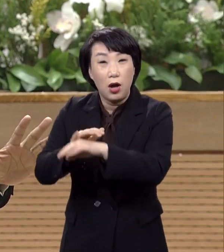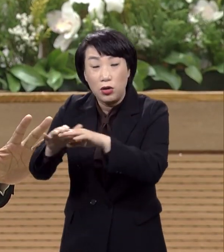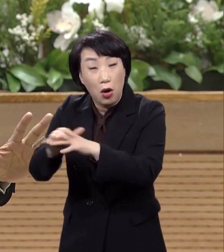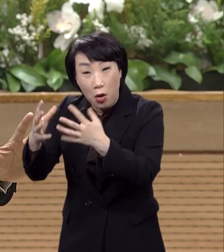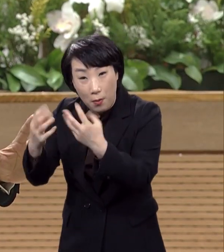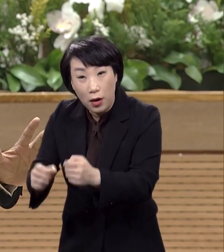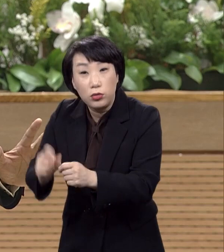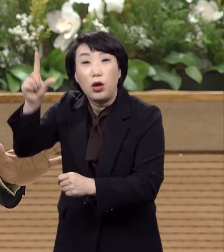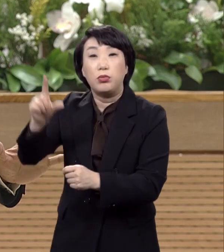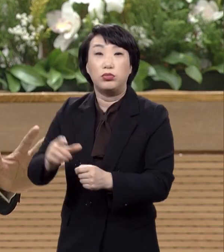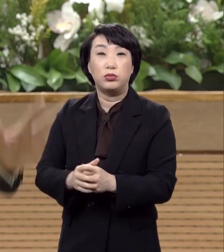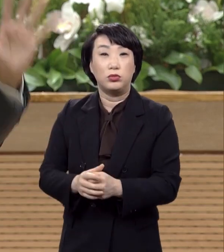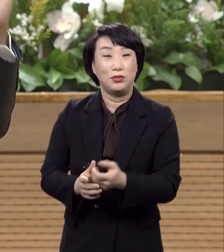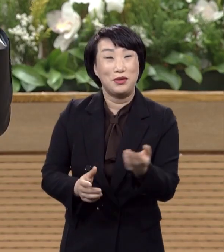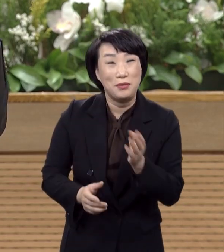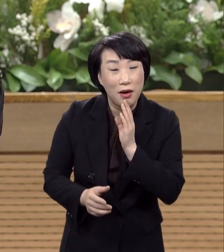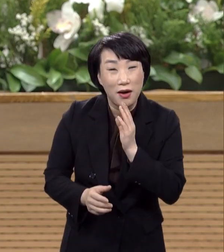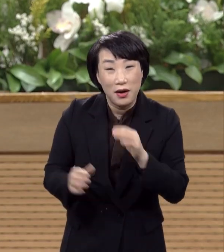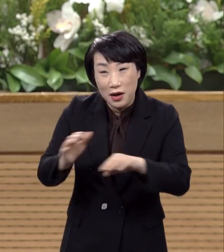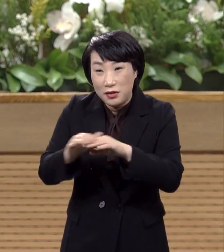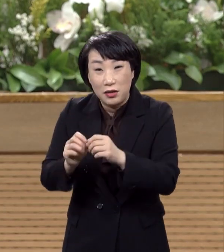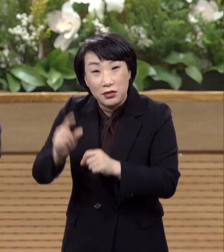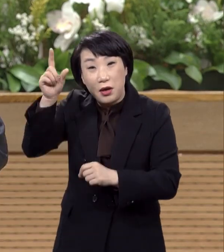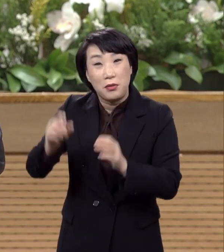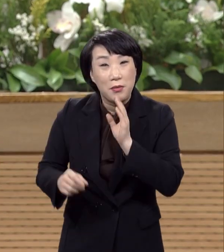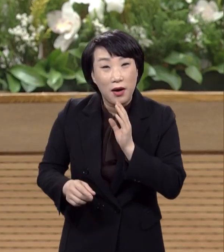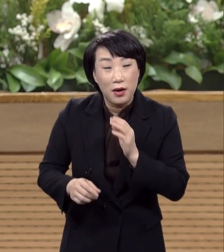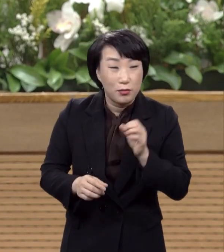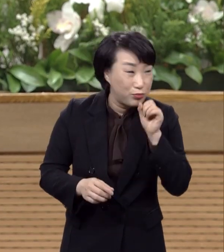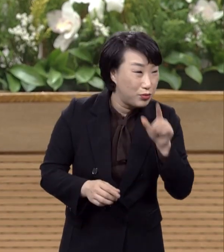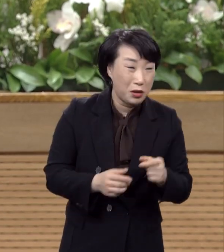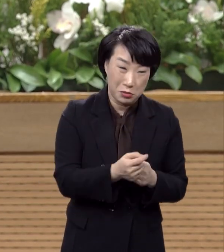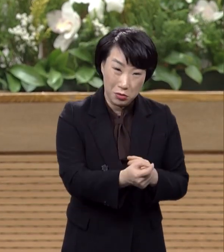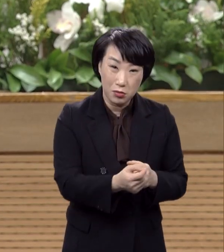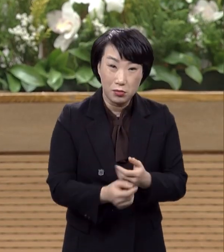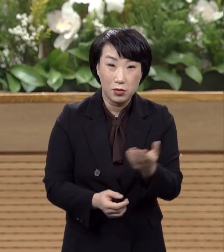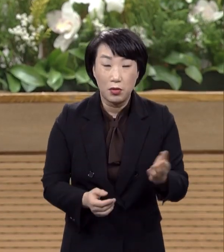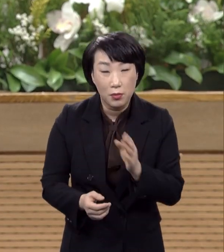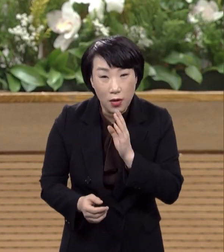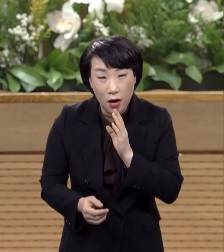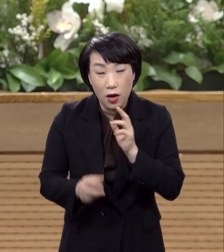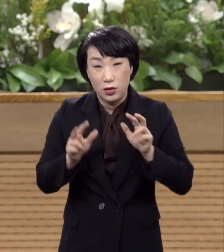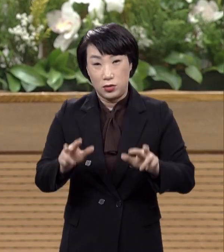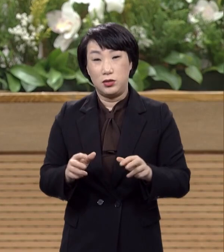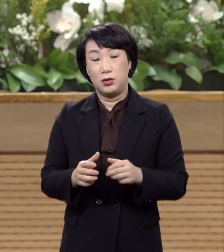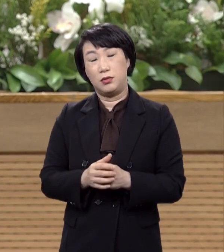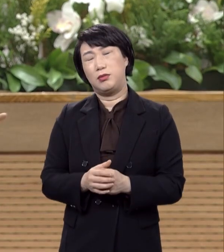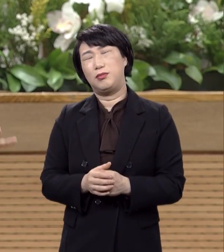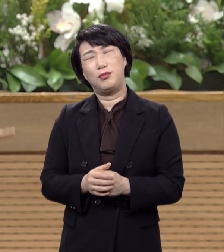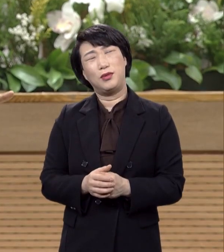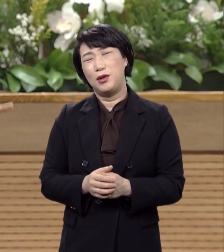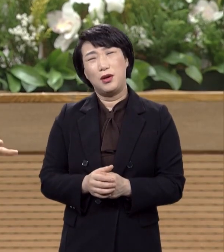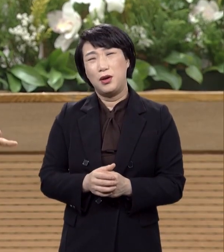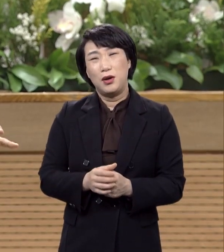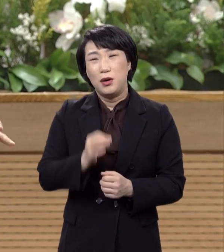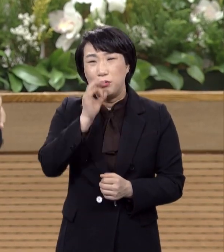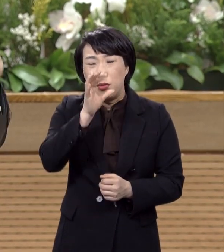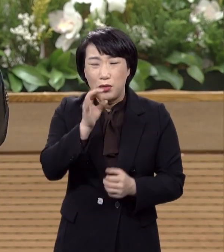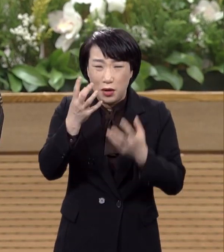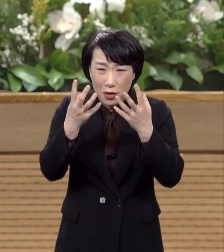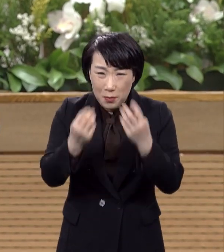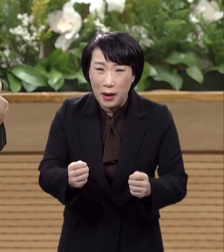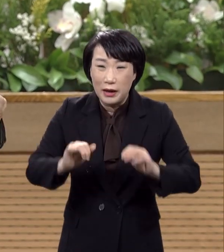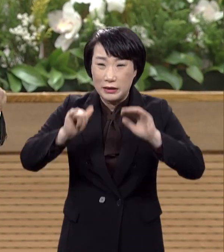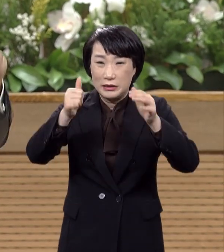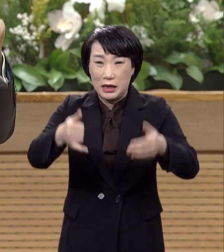더 많잖아요. 못하는 것이 하는 것보다 더 많아요. 그러기에 지금 얼마나 불가능이 많은